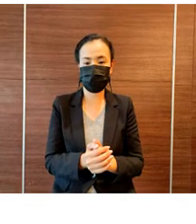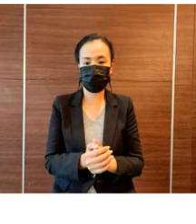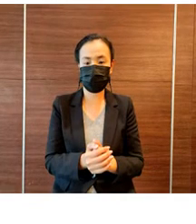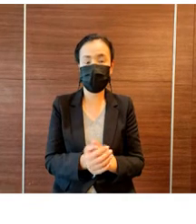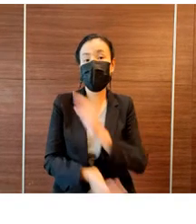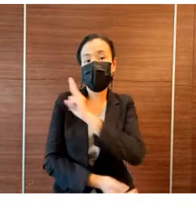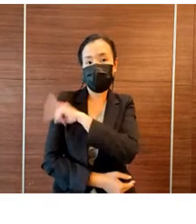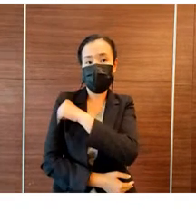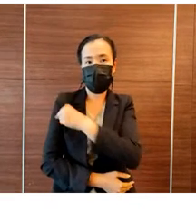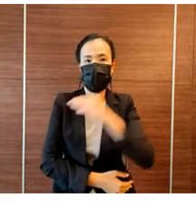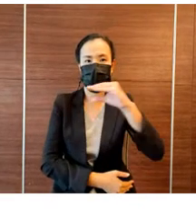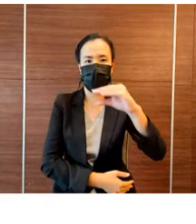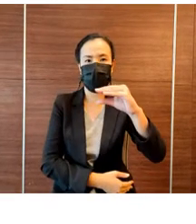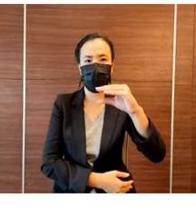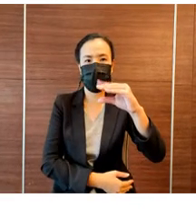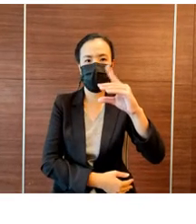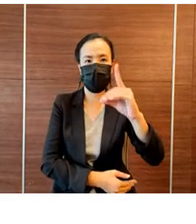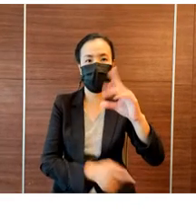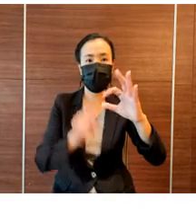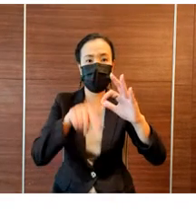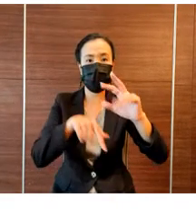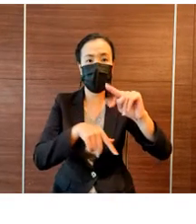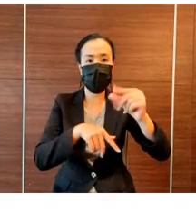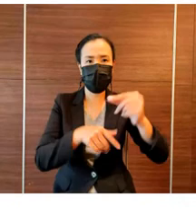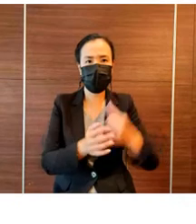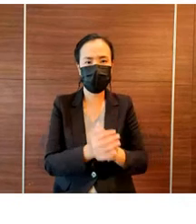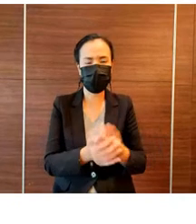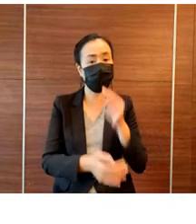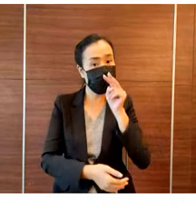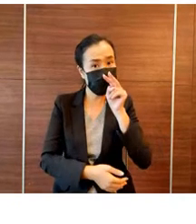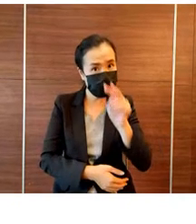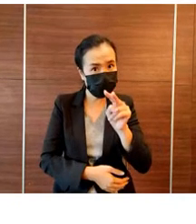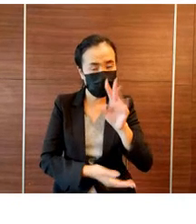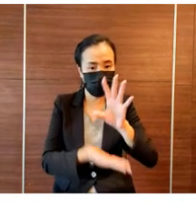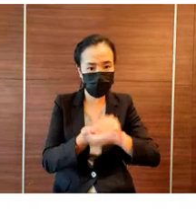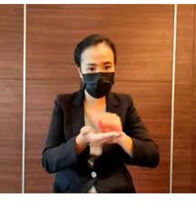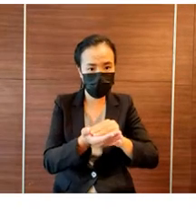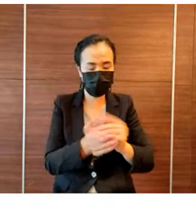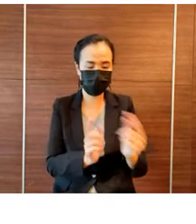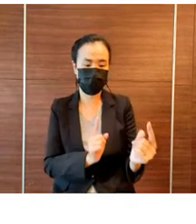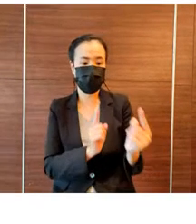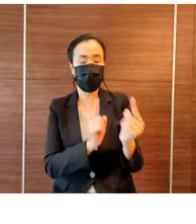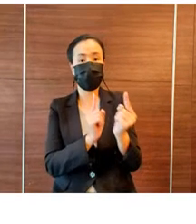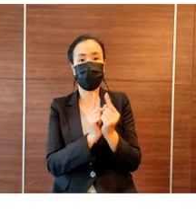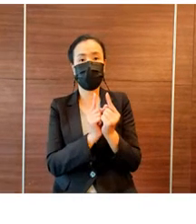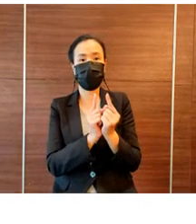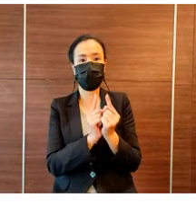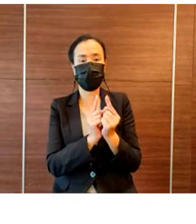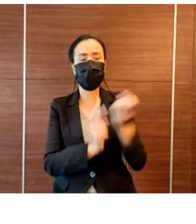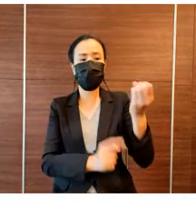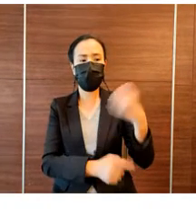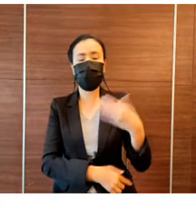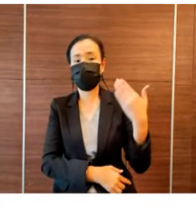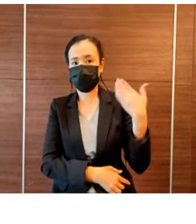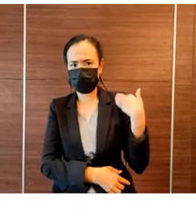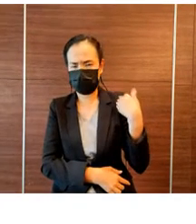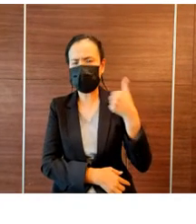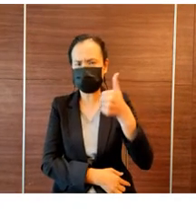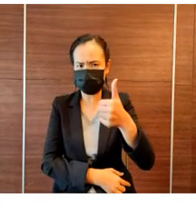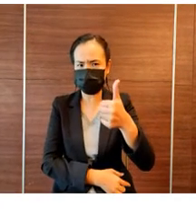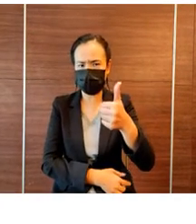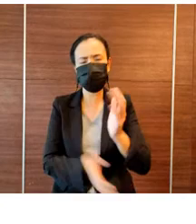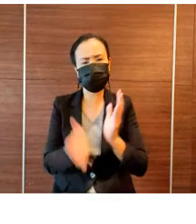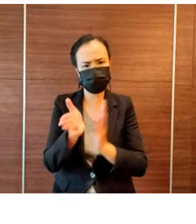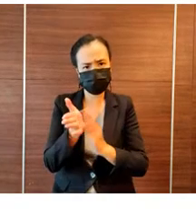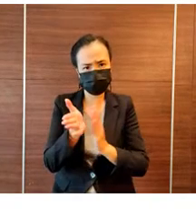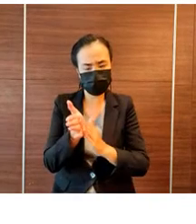พวกเราเนี่ยเห็นผมจากตรงนั้นแล้วก็เดินเข้ามาบอกพี่อาร์มดีมากเลยชื่น